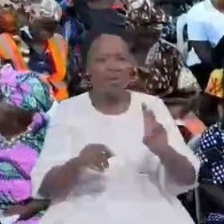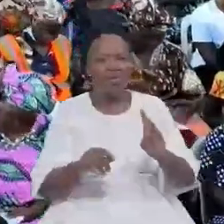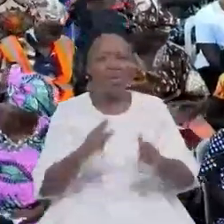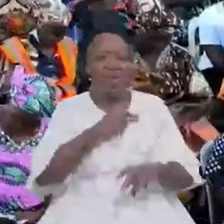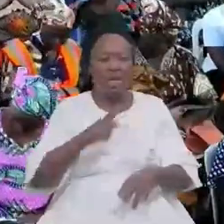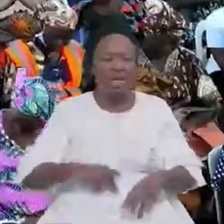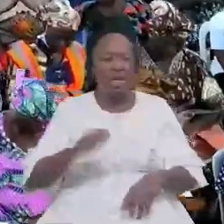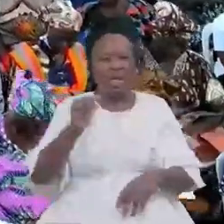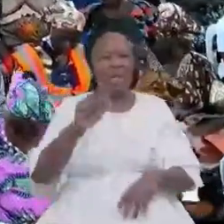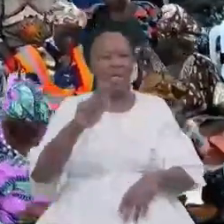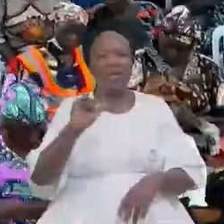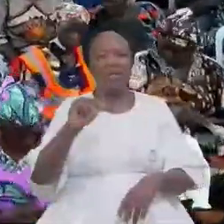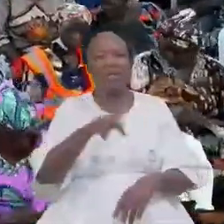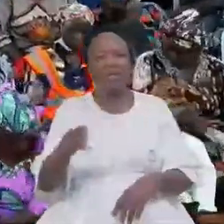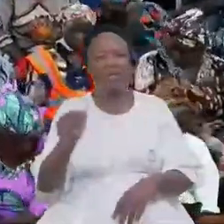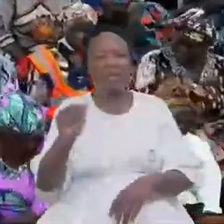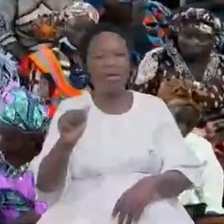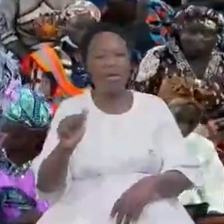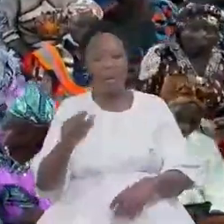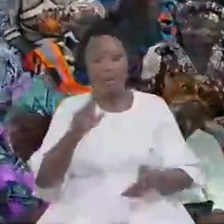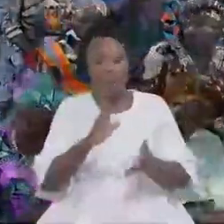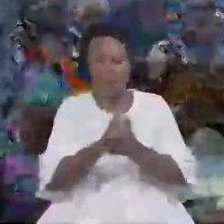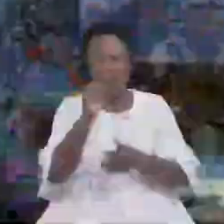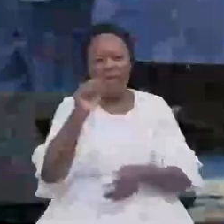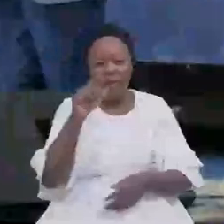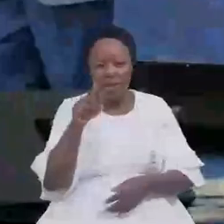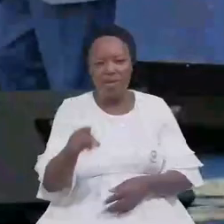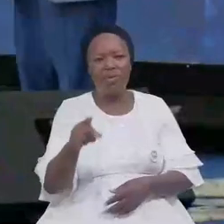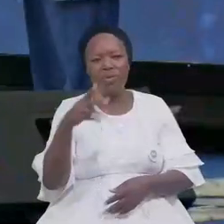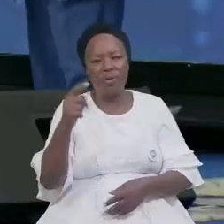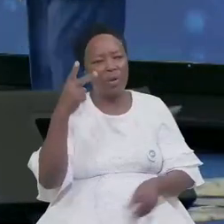crois-tu au prophète roi Agrippa?